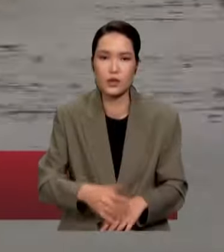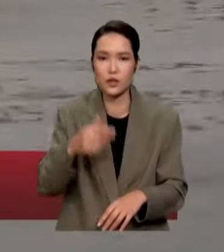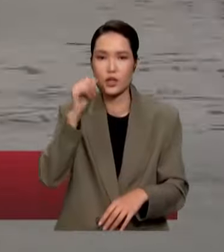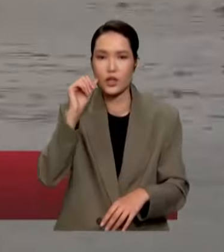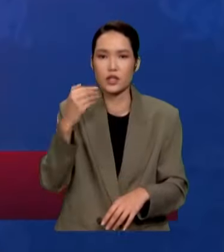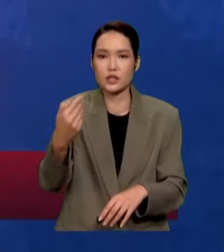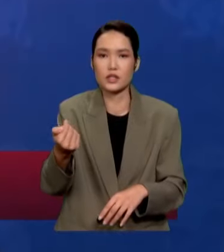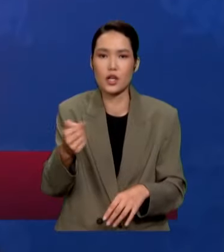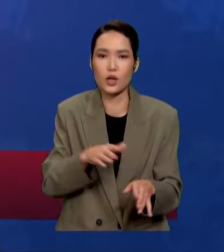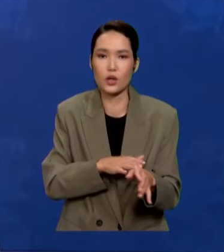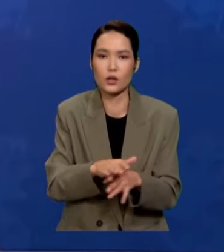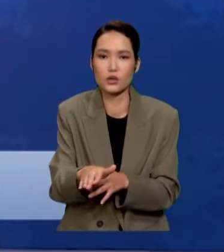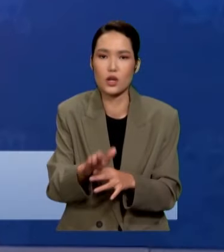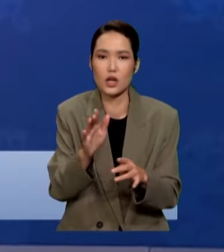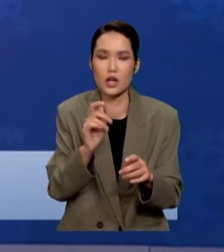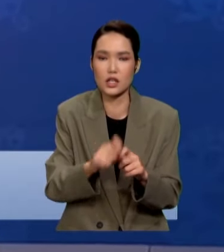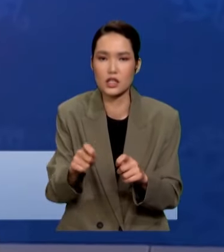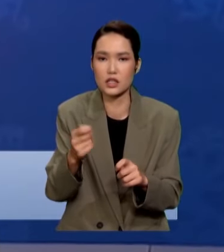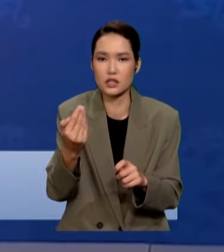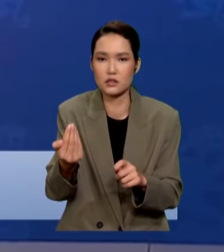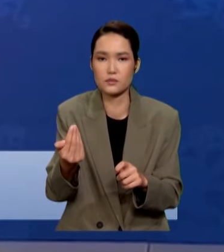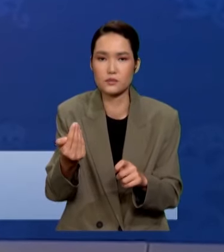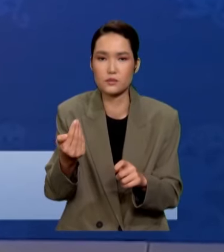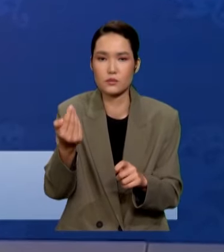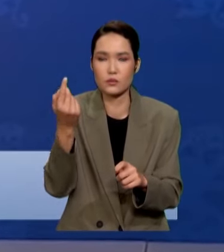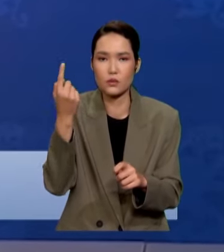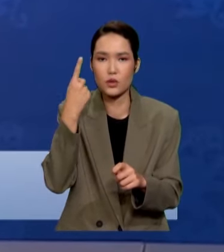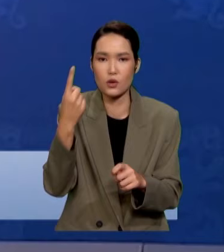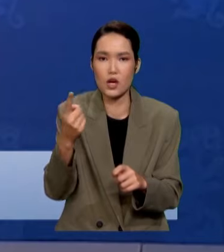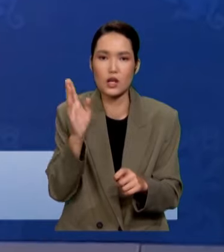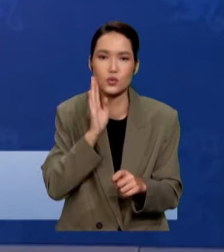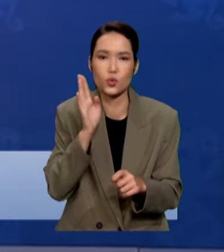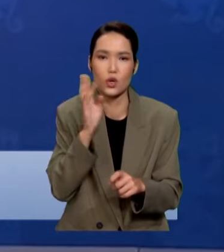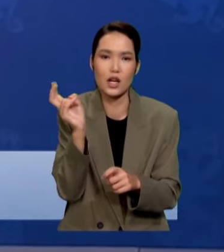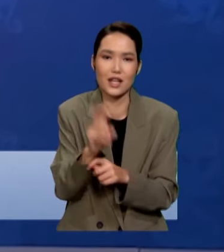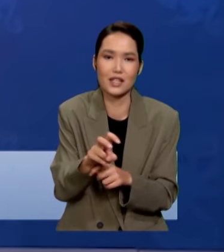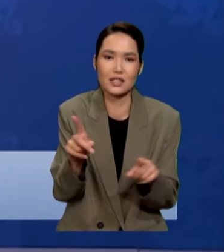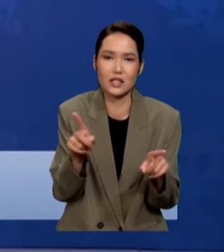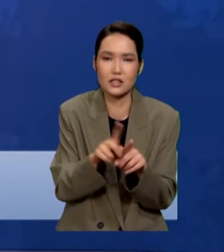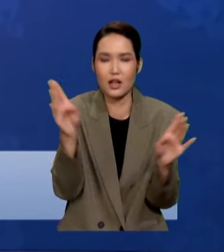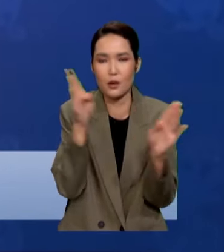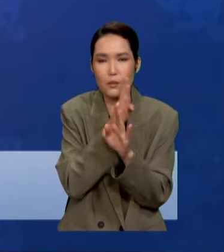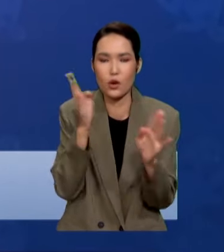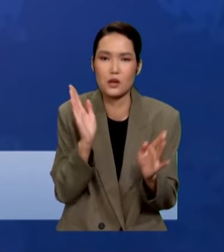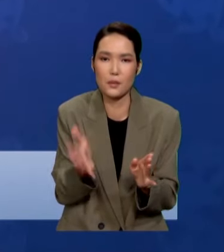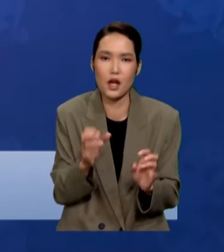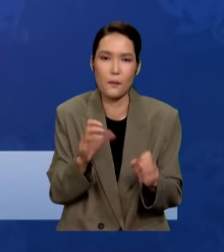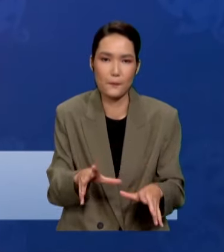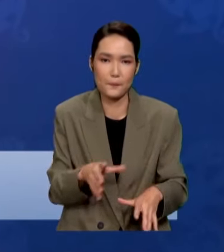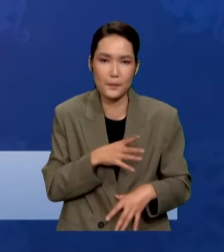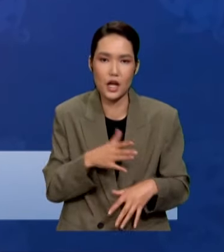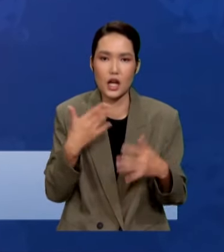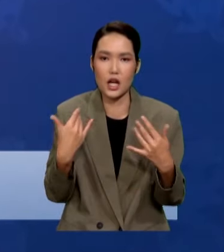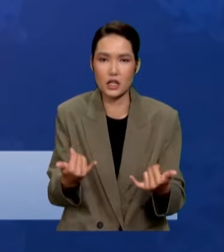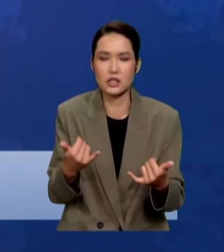да климаттық өзгерістерге байланысты, мысалы, ол жақтан да су келеді деген болжамдар бар. Сондықтан да біз жаңа